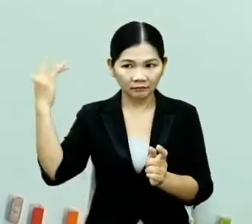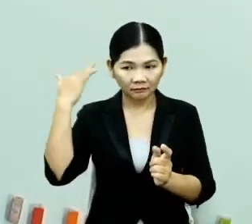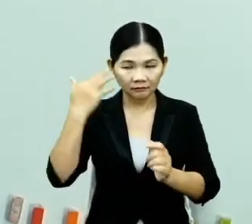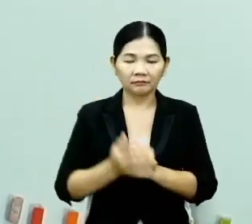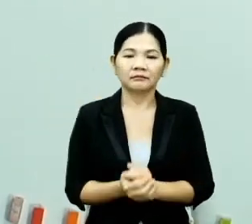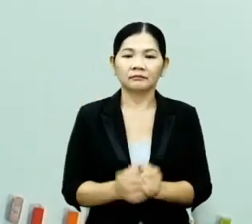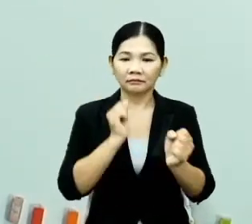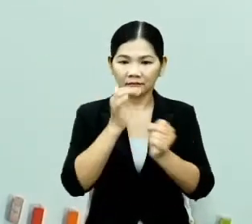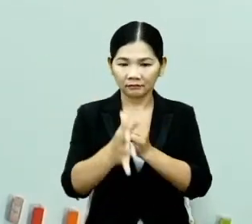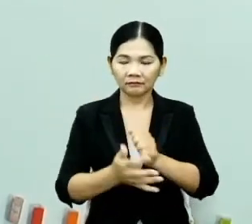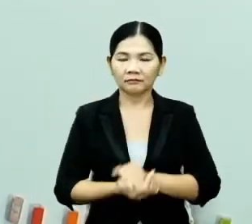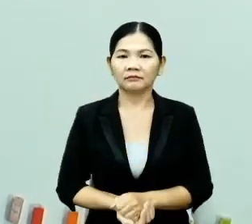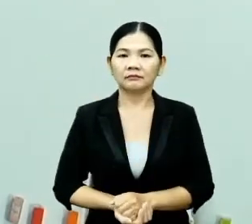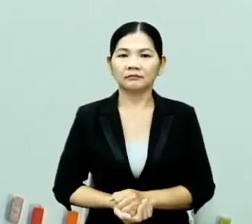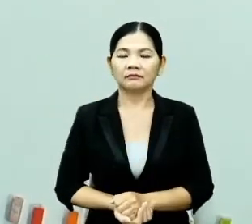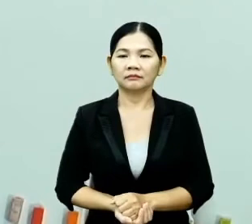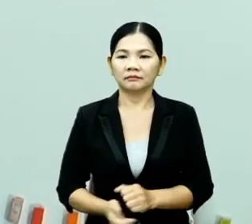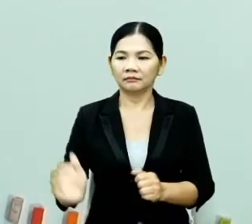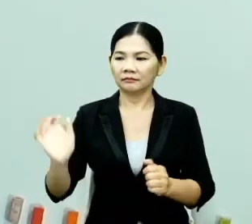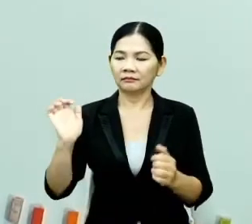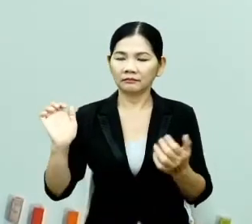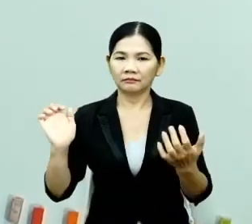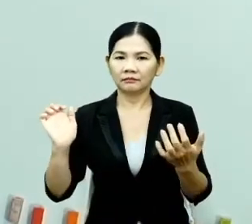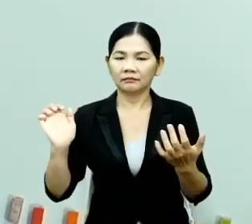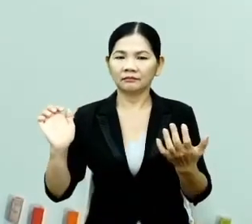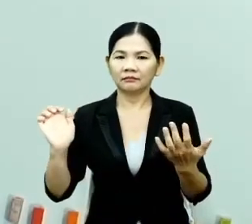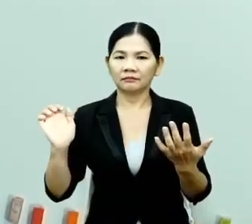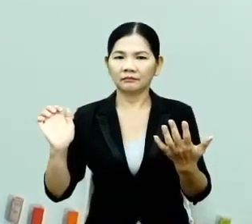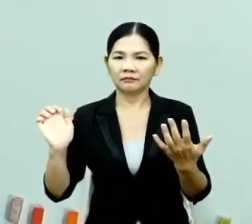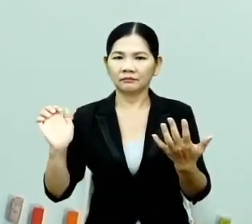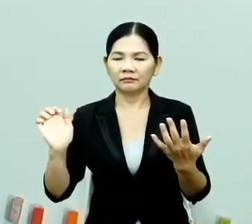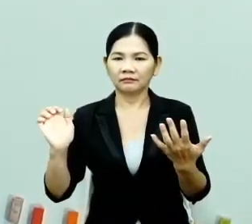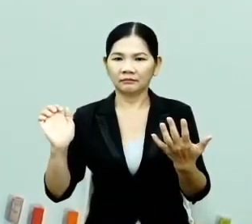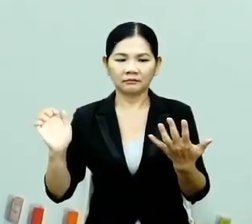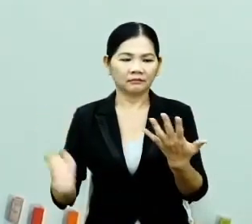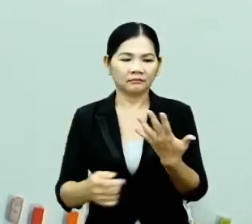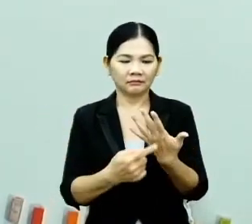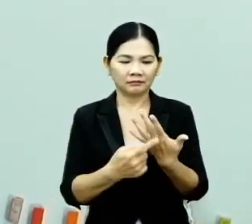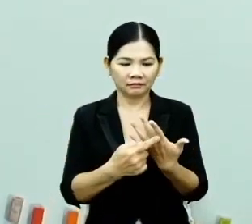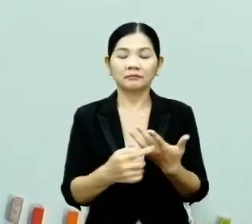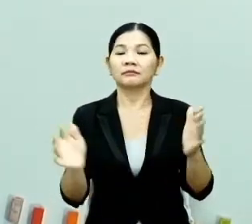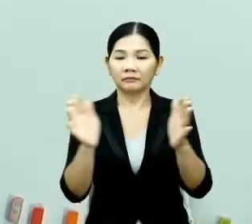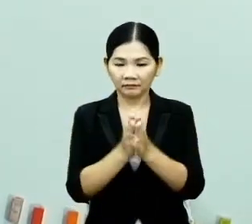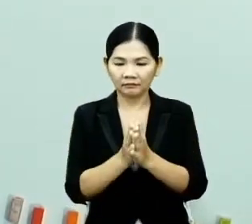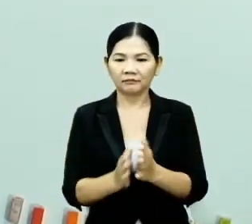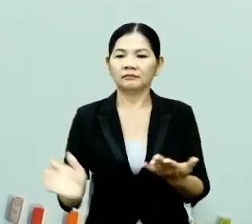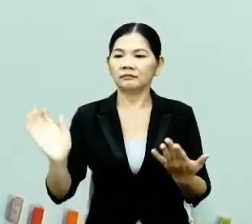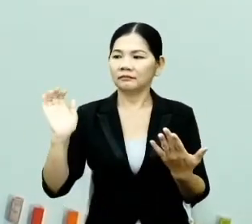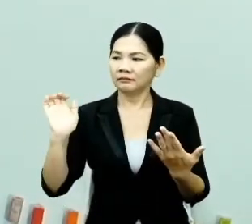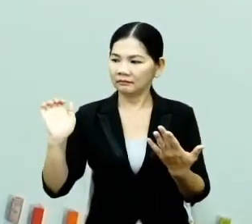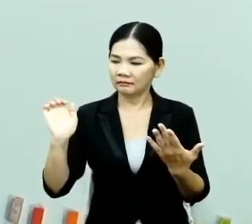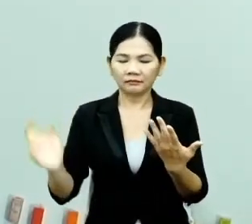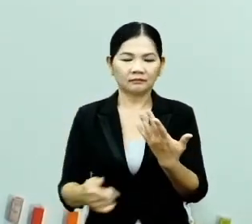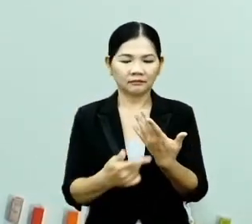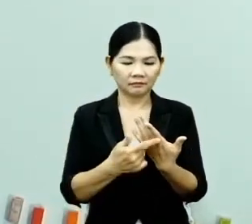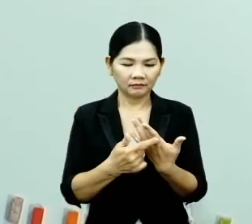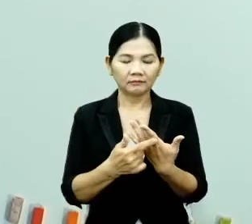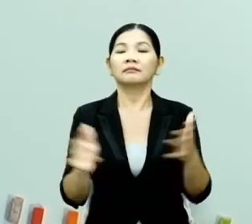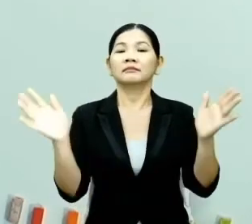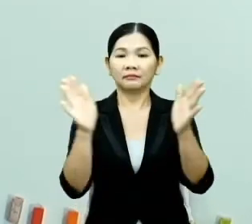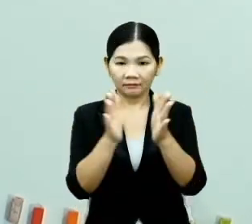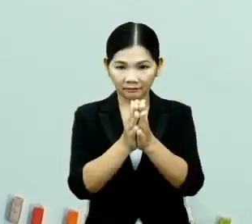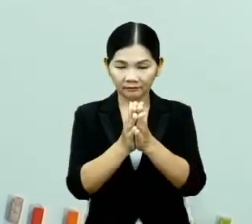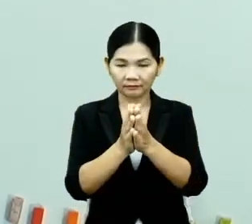កគ្រូចាប់ផ្ដើមចអេចេះម្ដងទៀតកូនច